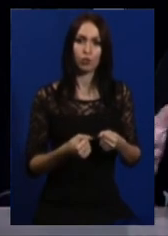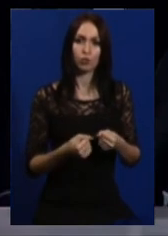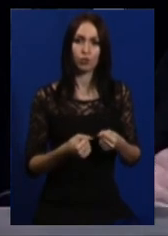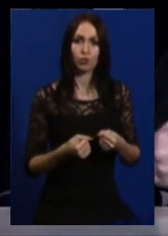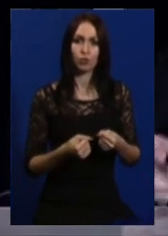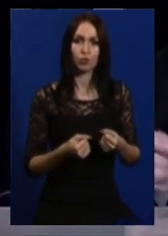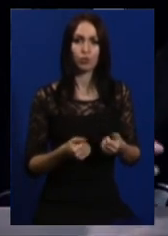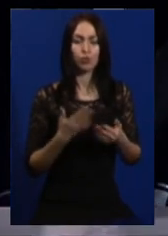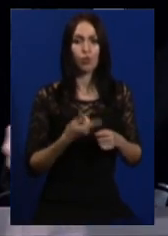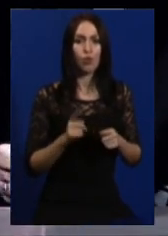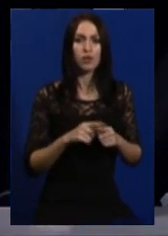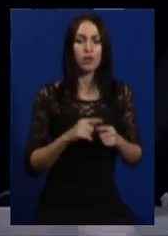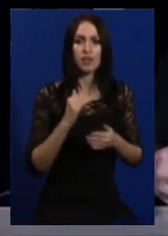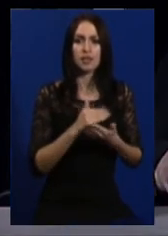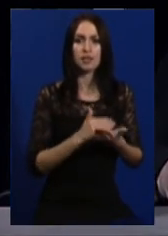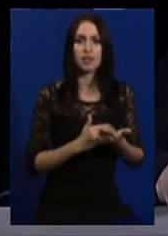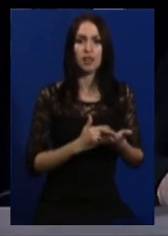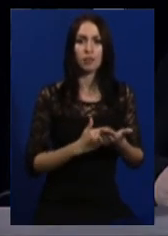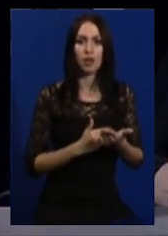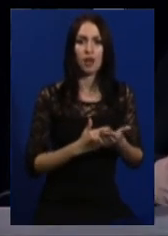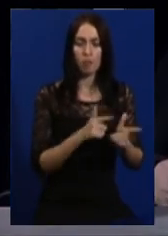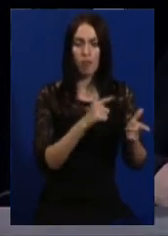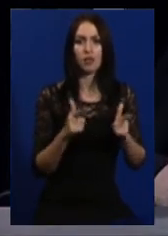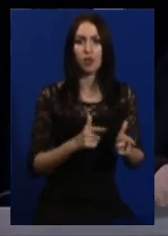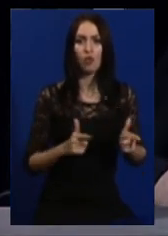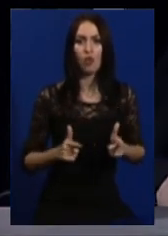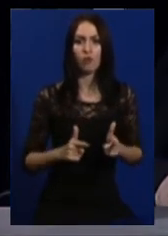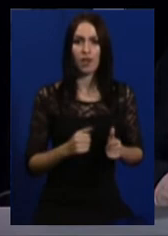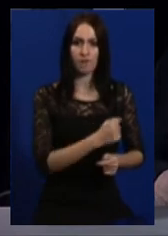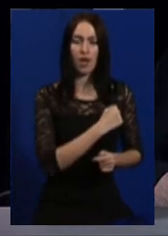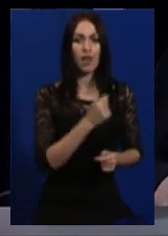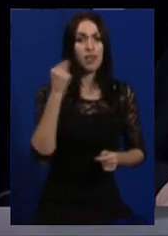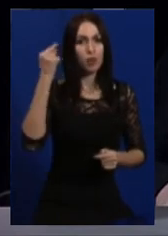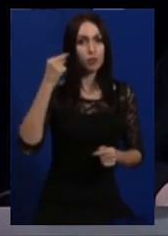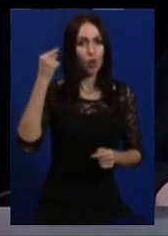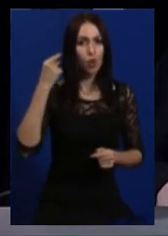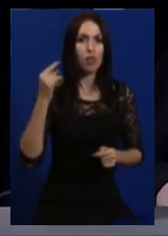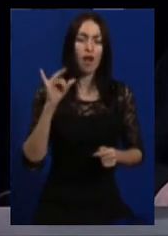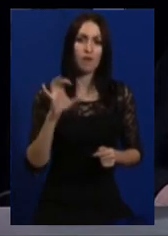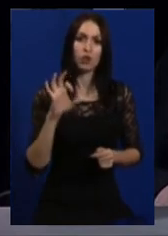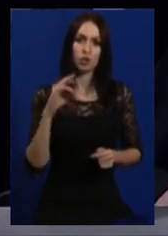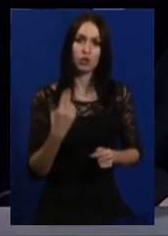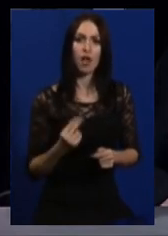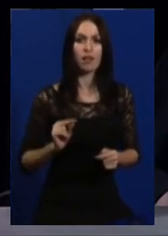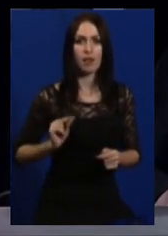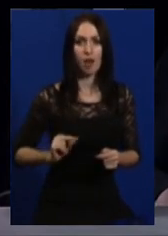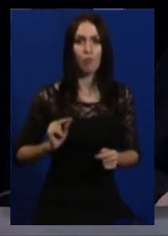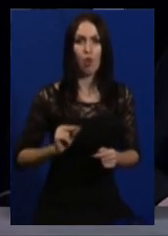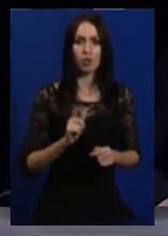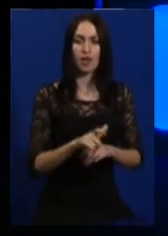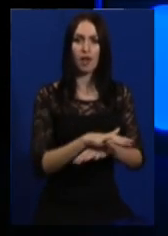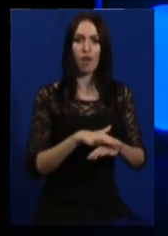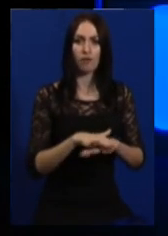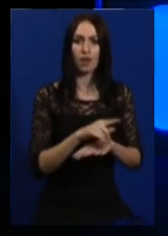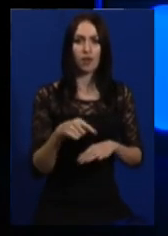это целая система окажется подготовки военных психологов и социальных работников я